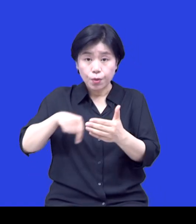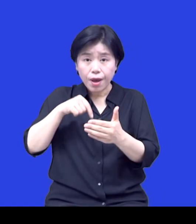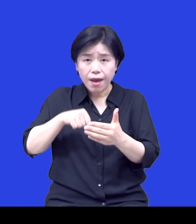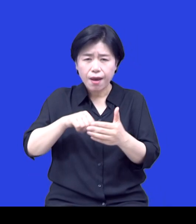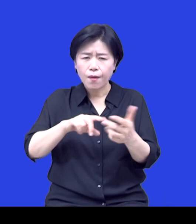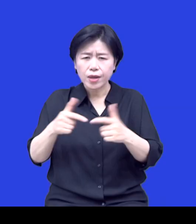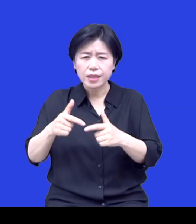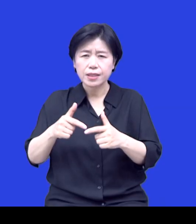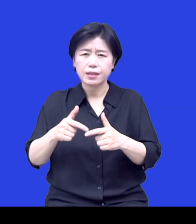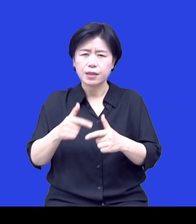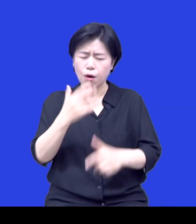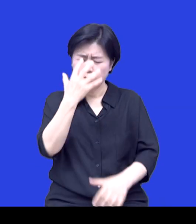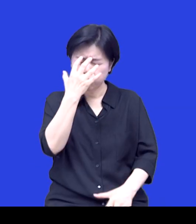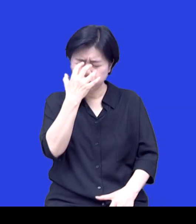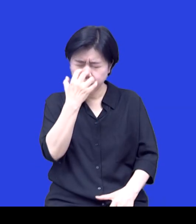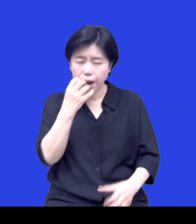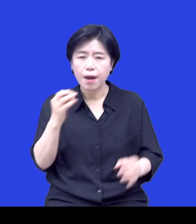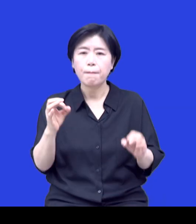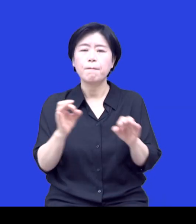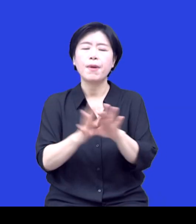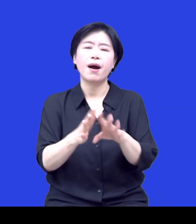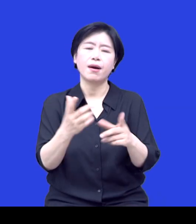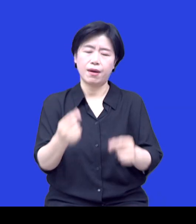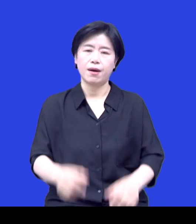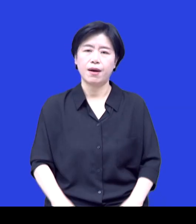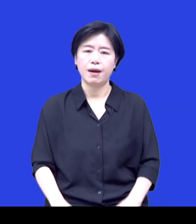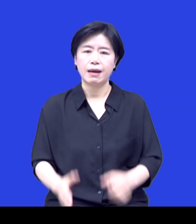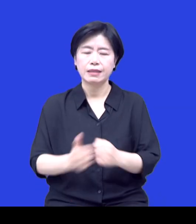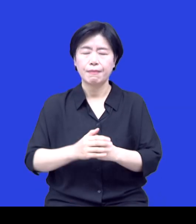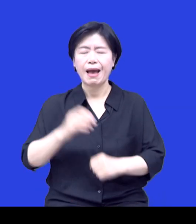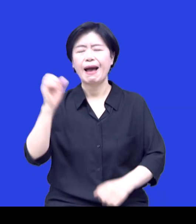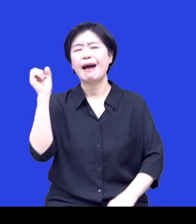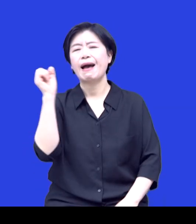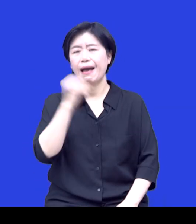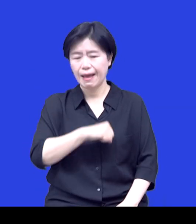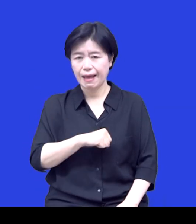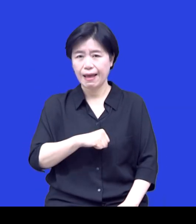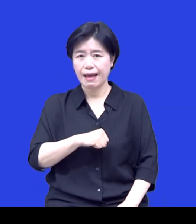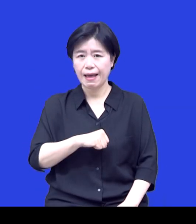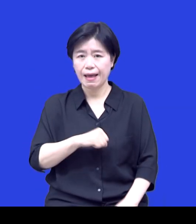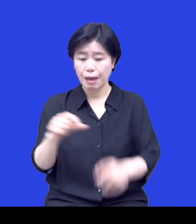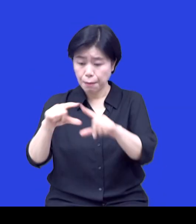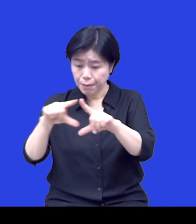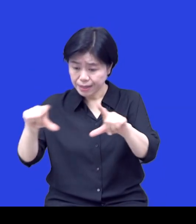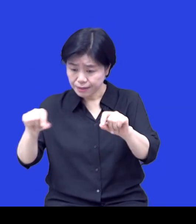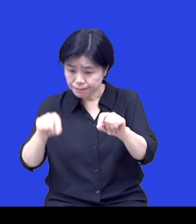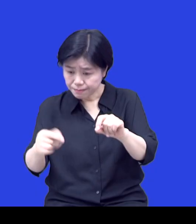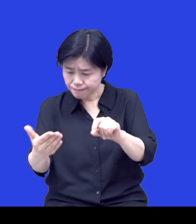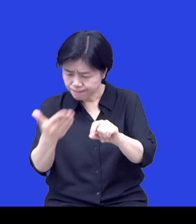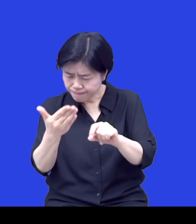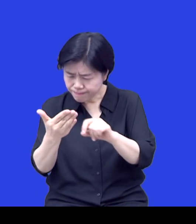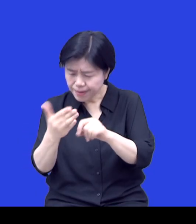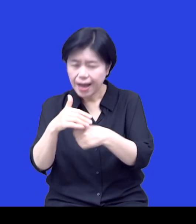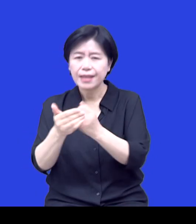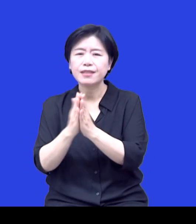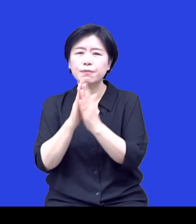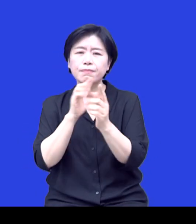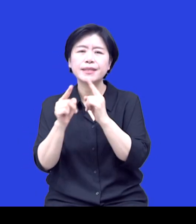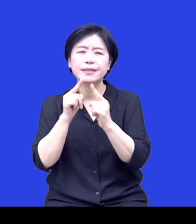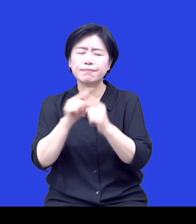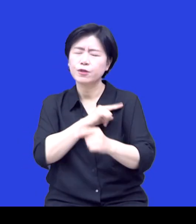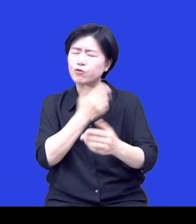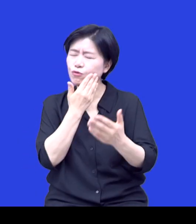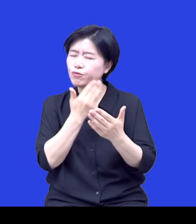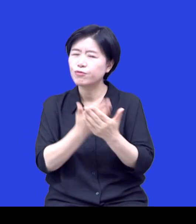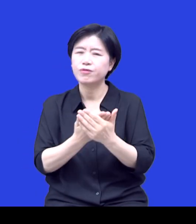듯한 느낌. 이거네. 그러면서 그때 느꼈어요. 이 말씀이 기도의 실탄이구나. 그래가지고 이제 교회 곳곳에